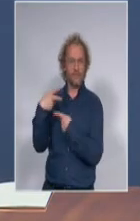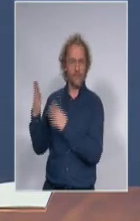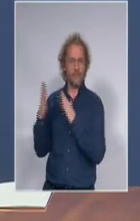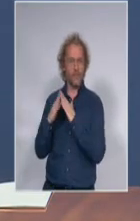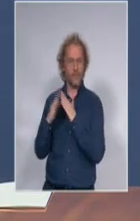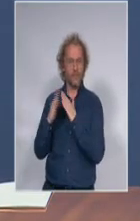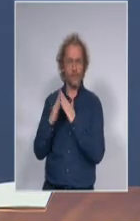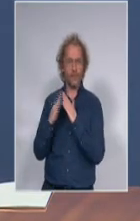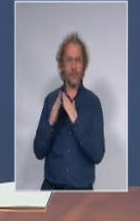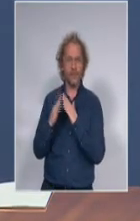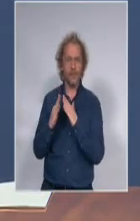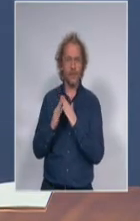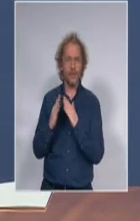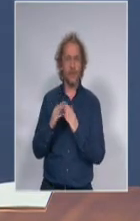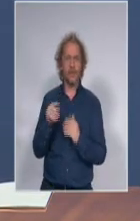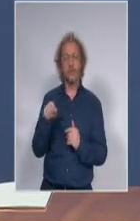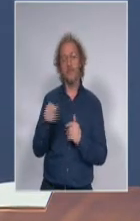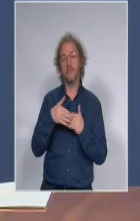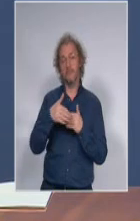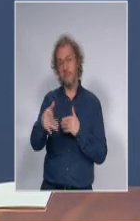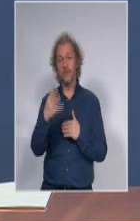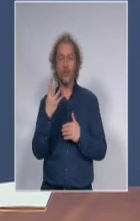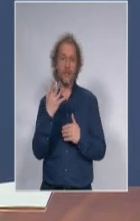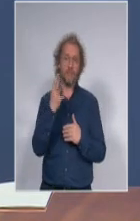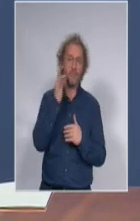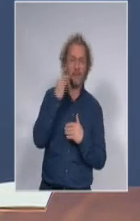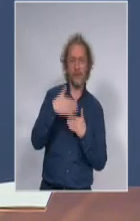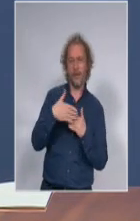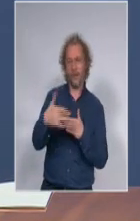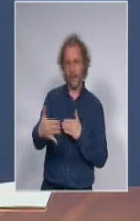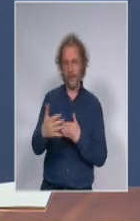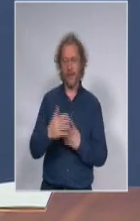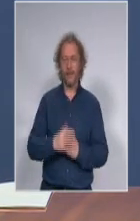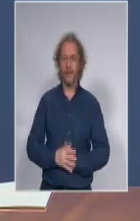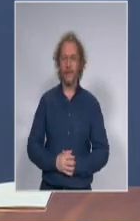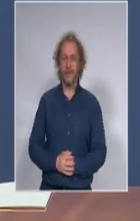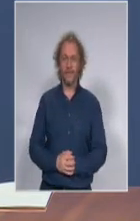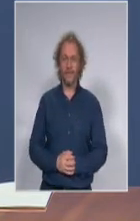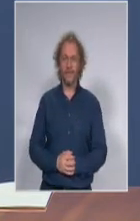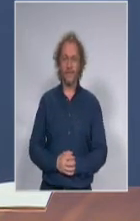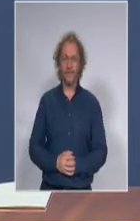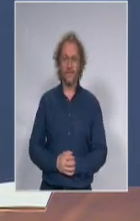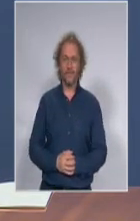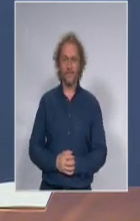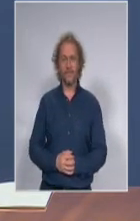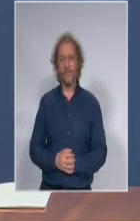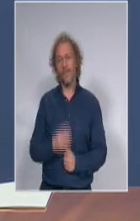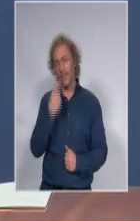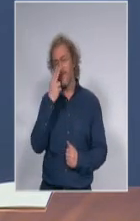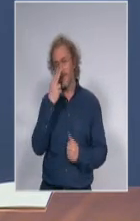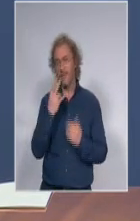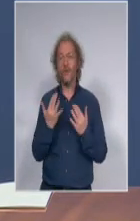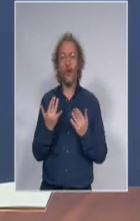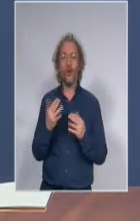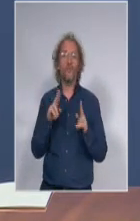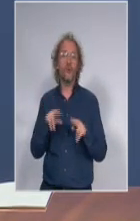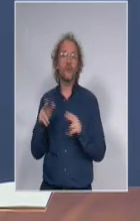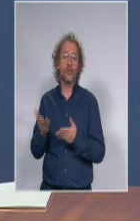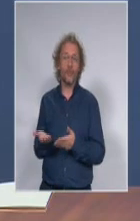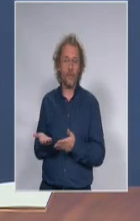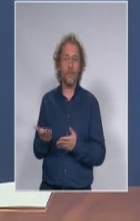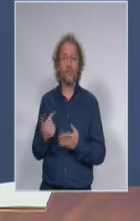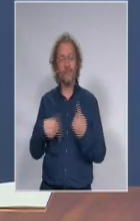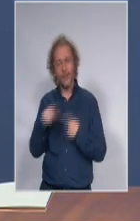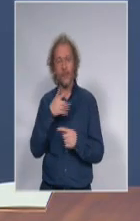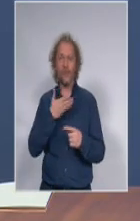mogu da računaju već u roku od 4 ili 5 dana. Tako da, kao što vidite, koliko možemo, uspevamo da